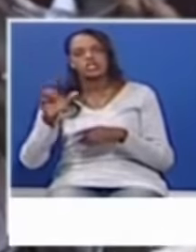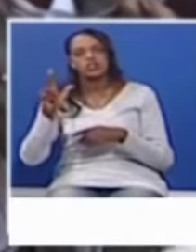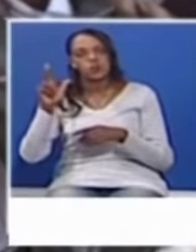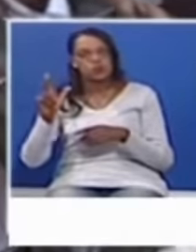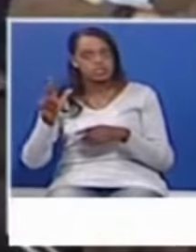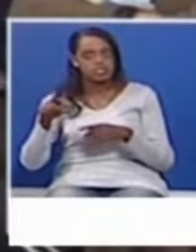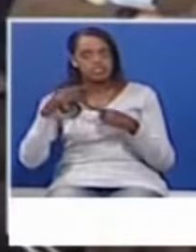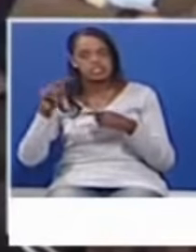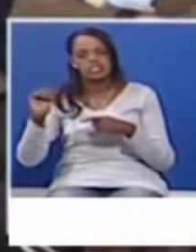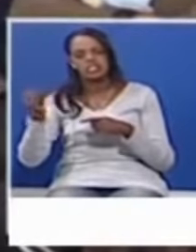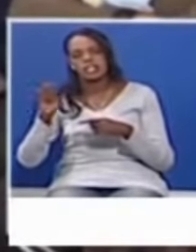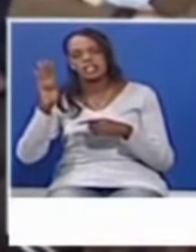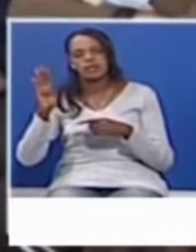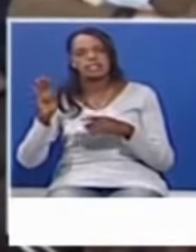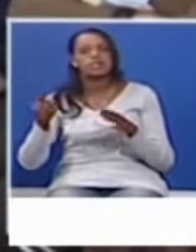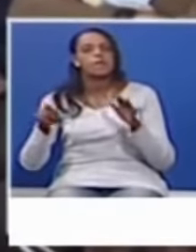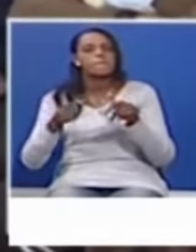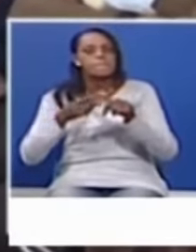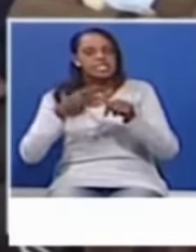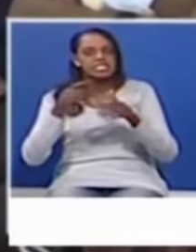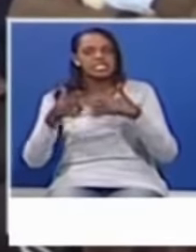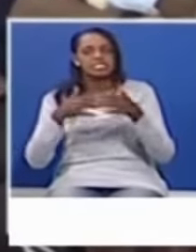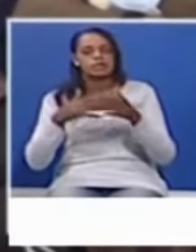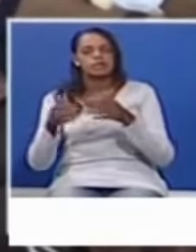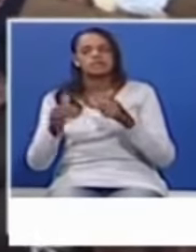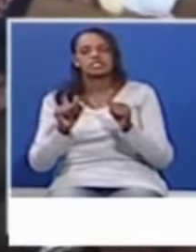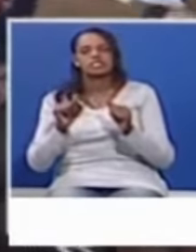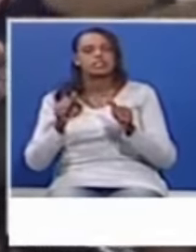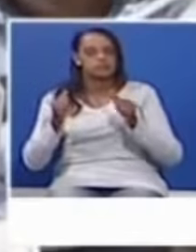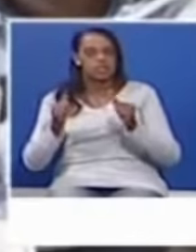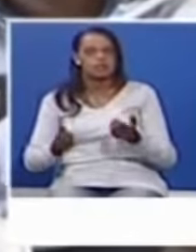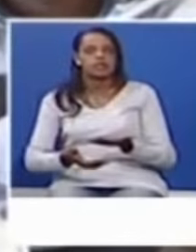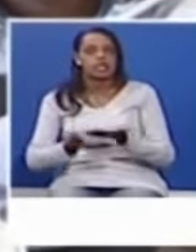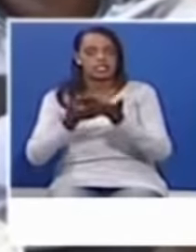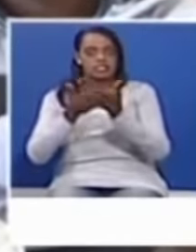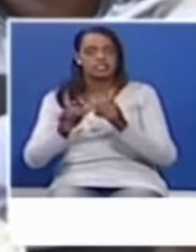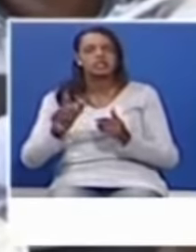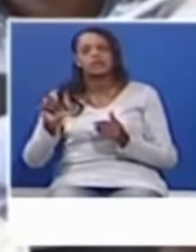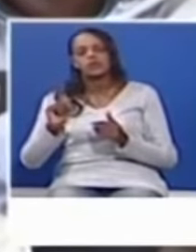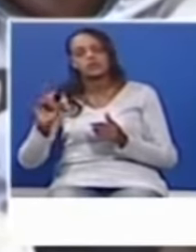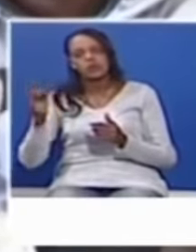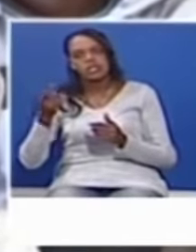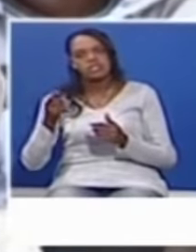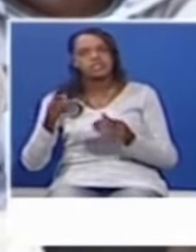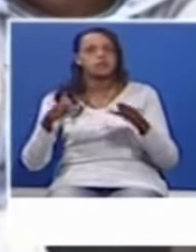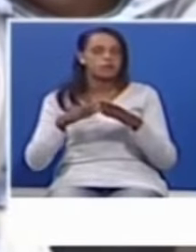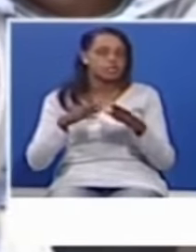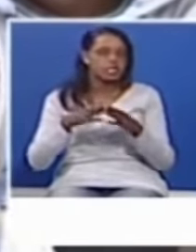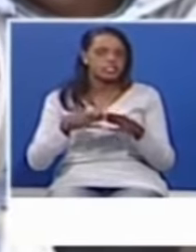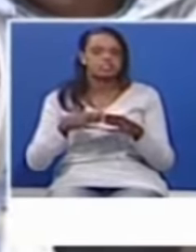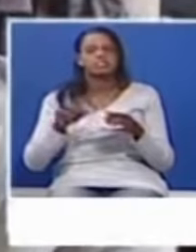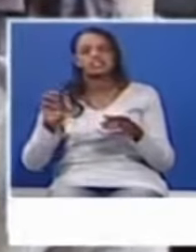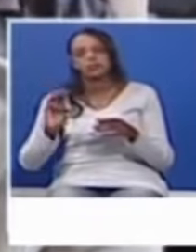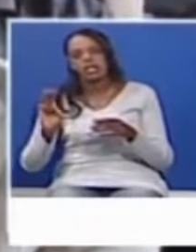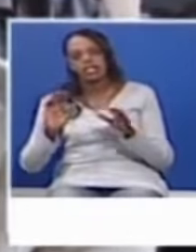شمونتن إزبار تيس عن أربعة مسر رزقبر مسرح بحيان متحببار أم حدرتن وزوباتات من محرارات كبابن شما قلت